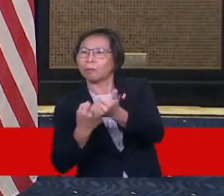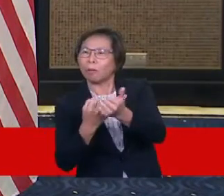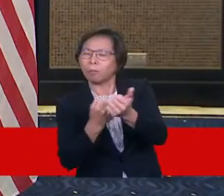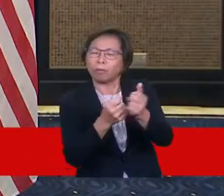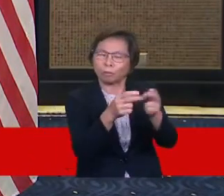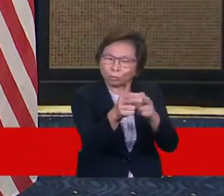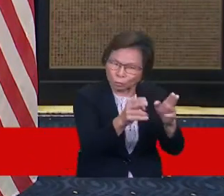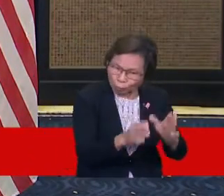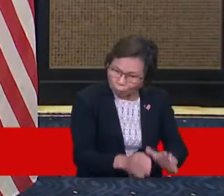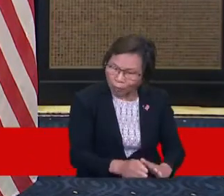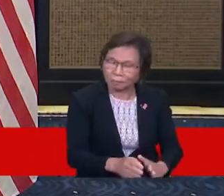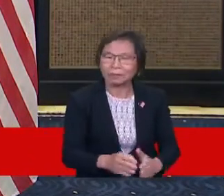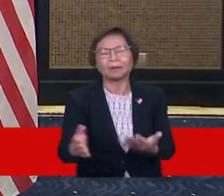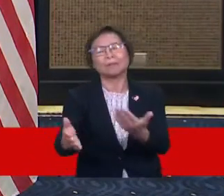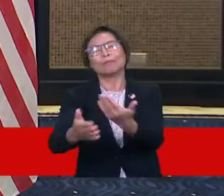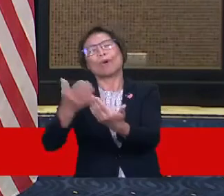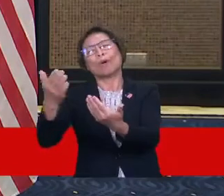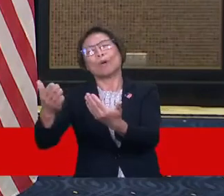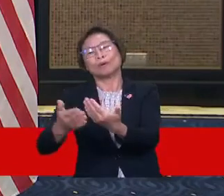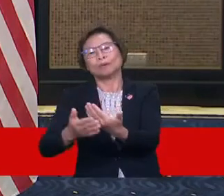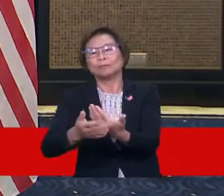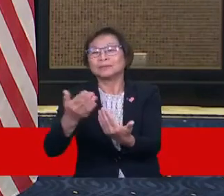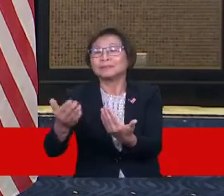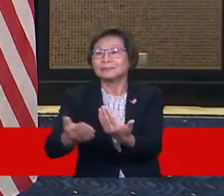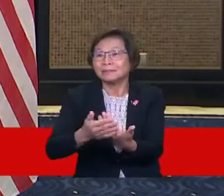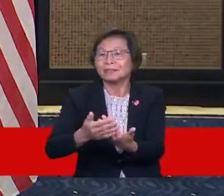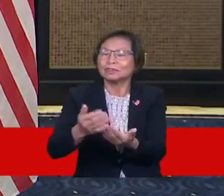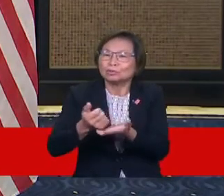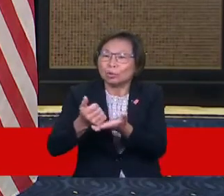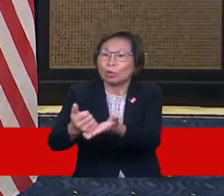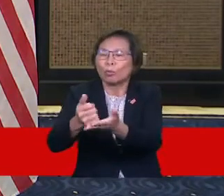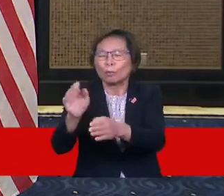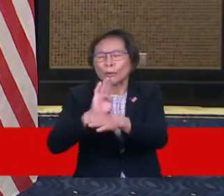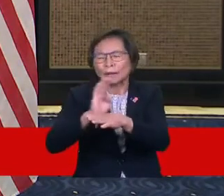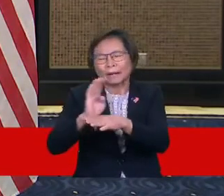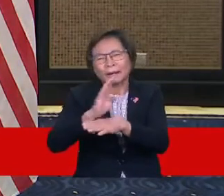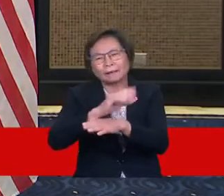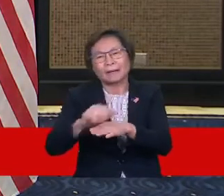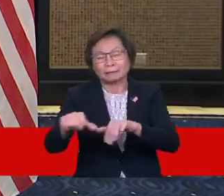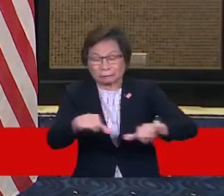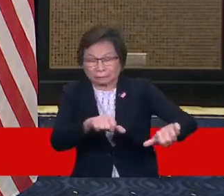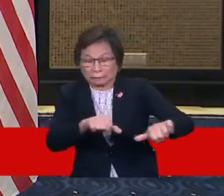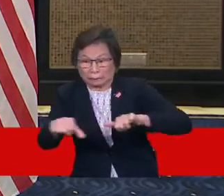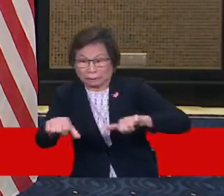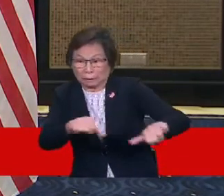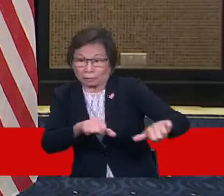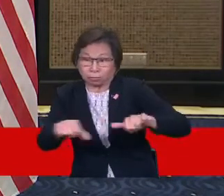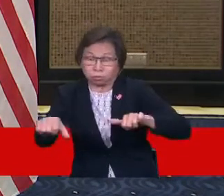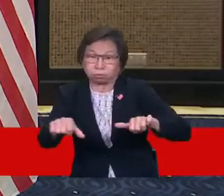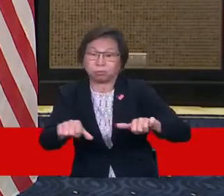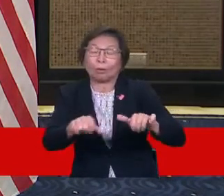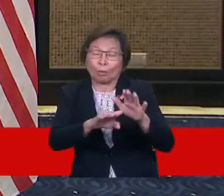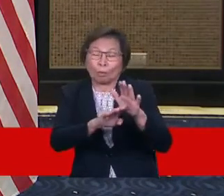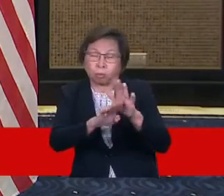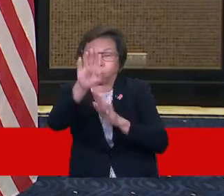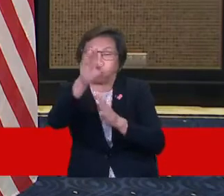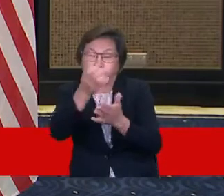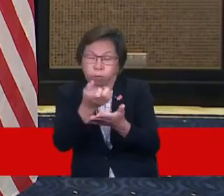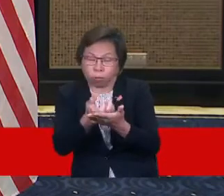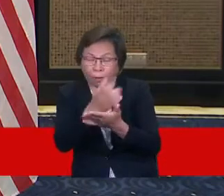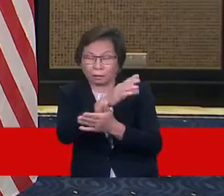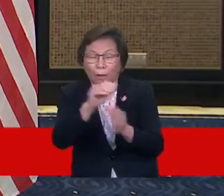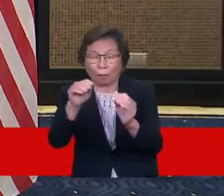Usahawan membedah cara perniagaan dan merancangkan di sebelah activity ekonomi serta